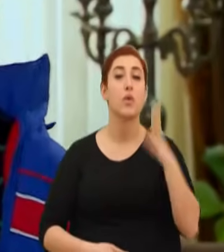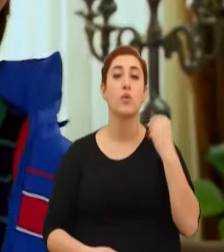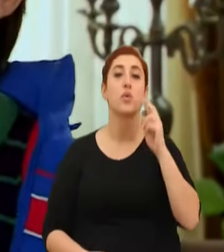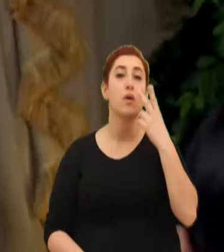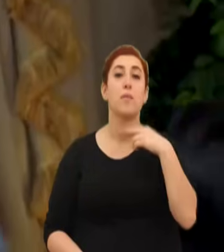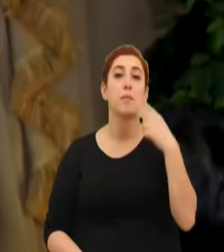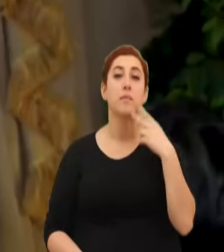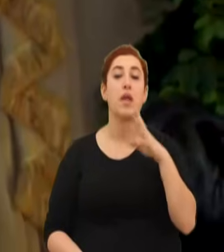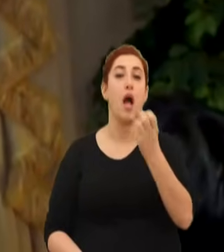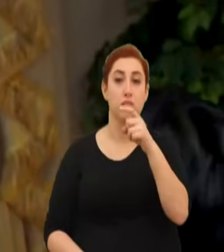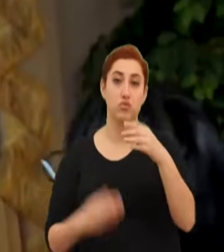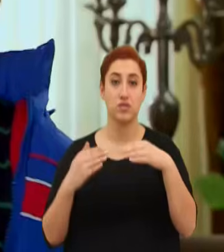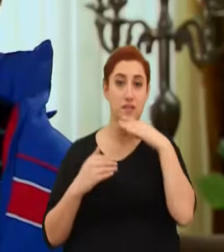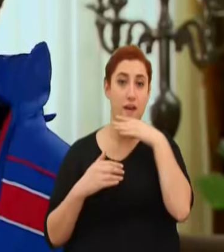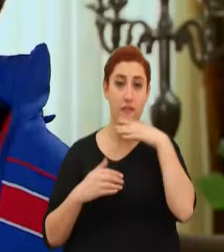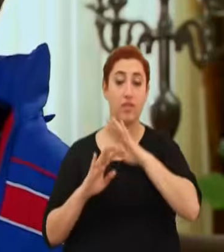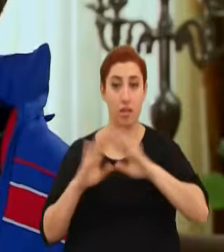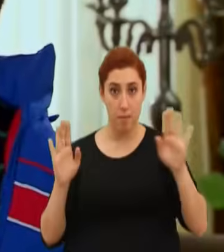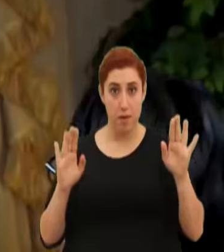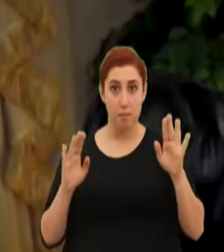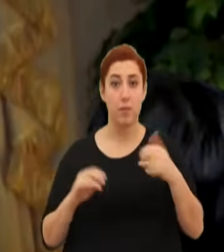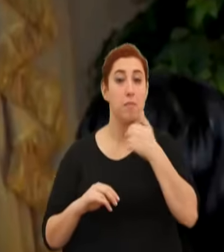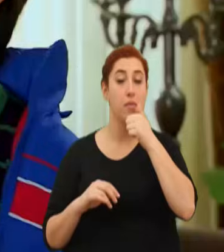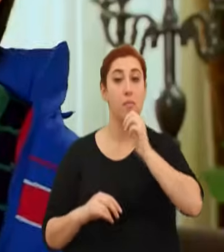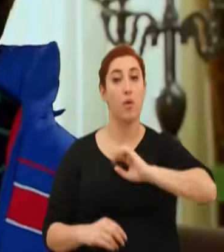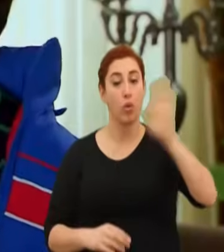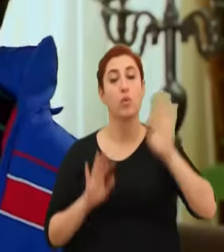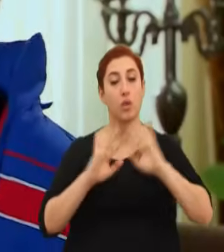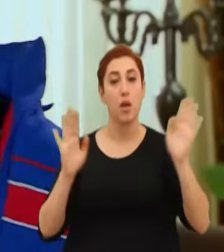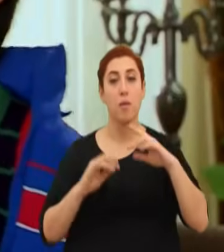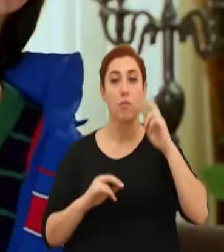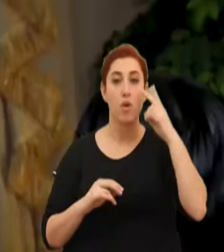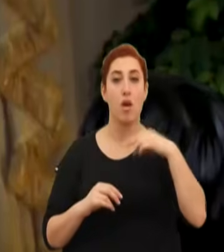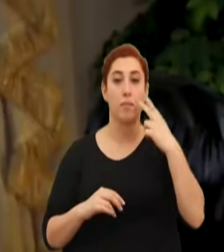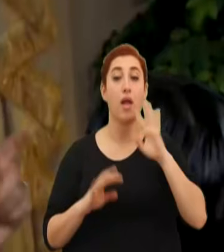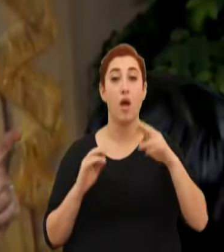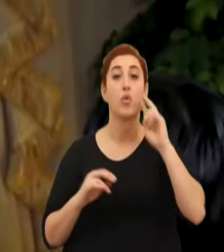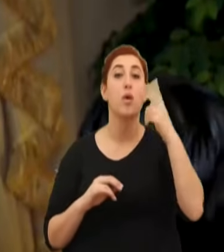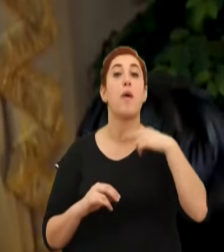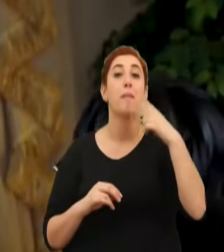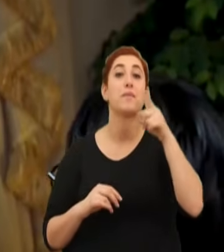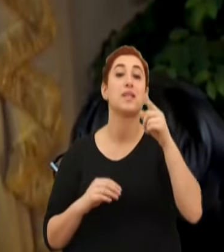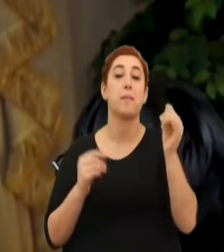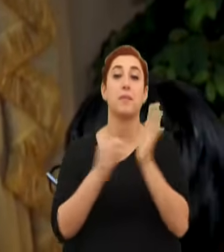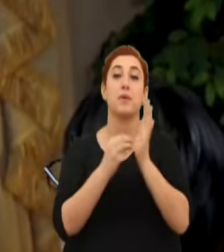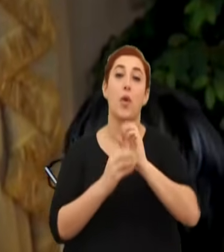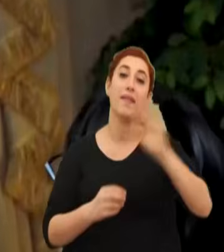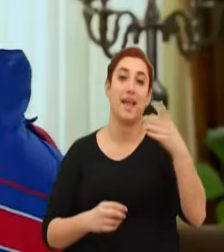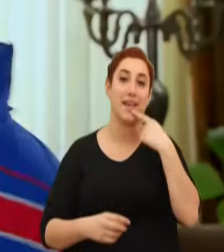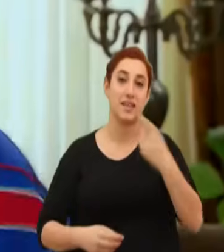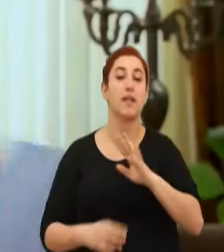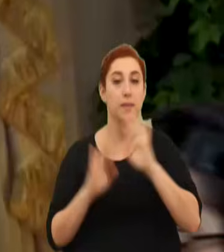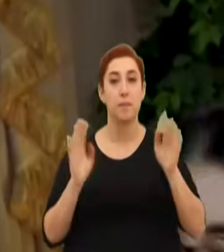Efendim Rüyam abla. Al bu zarfı, tamam mı? Babişkona götür. Tamam Rüyam abla. Heh, Rüyam ablam sana bahşiş gönderdi